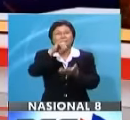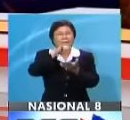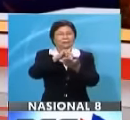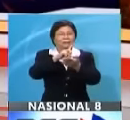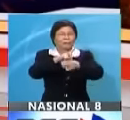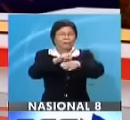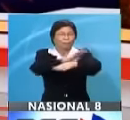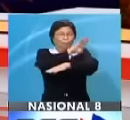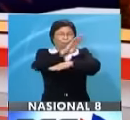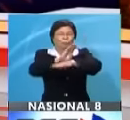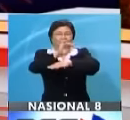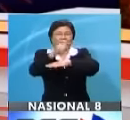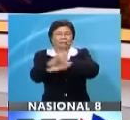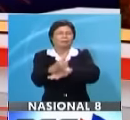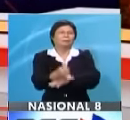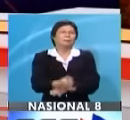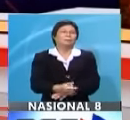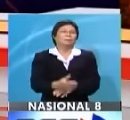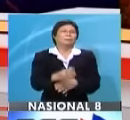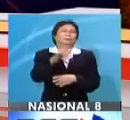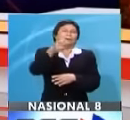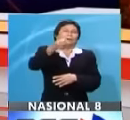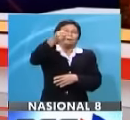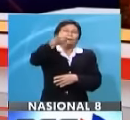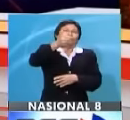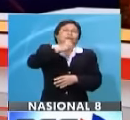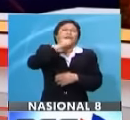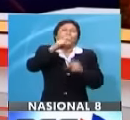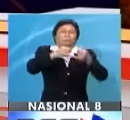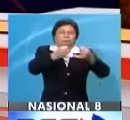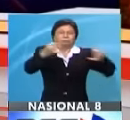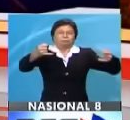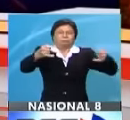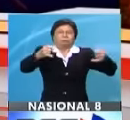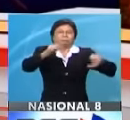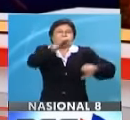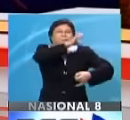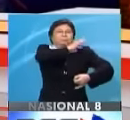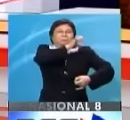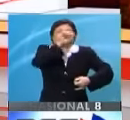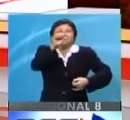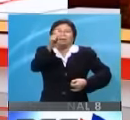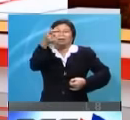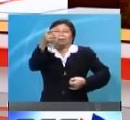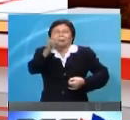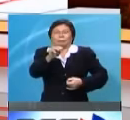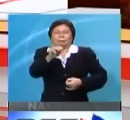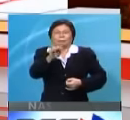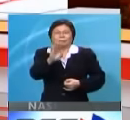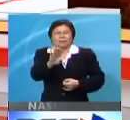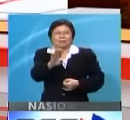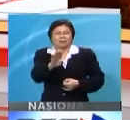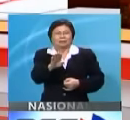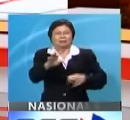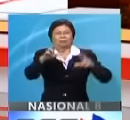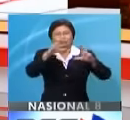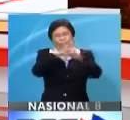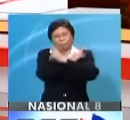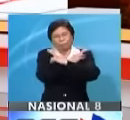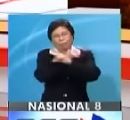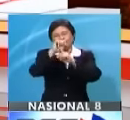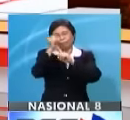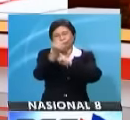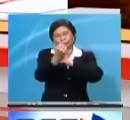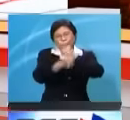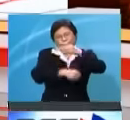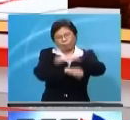Baik, ini pula ibarat gantung tidak bertali. Demikian situasi yang digambarkan jurulatih ATM B. Setenaden yang kini direhatkan oleh Persatuan Bola